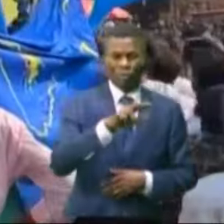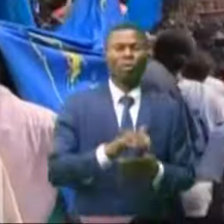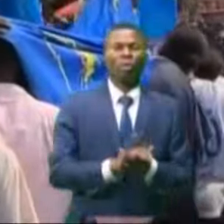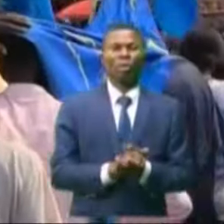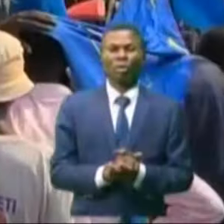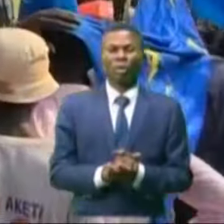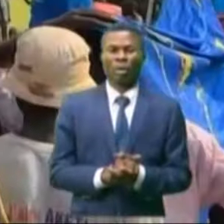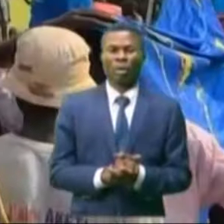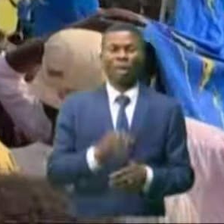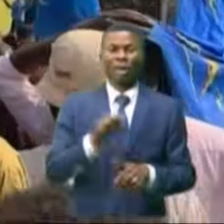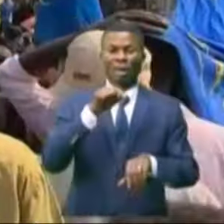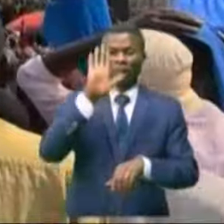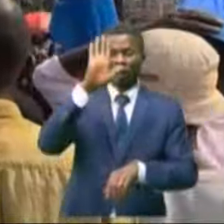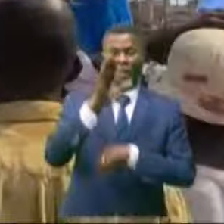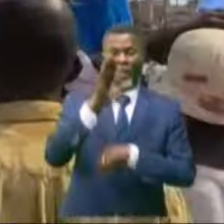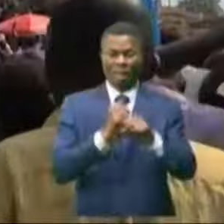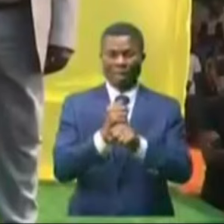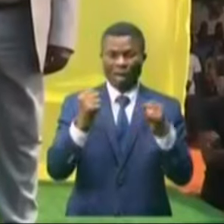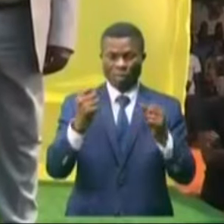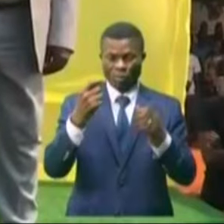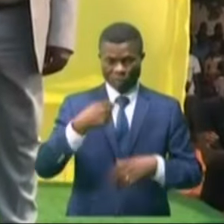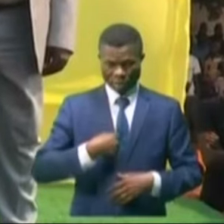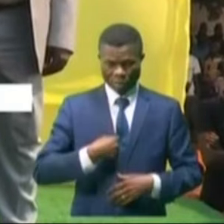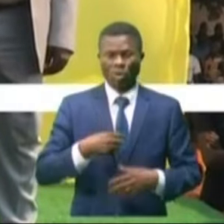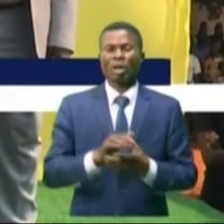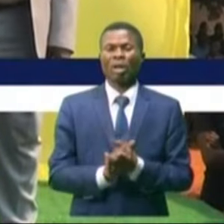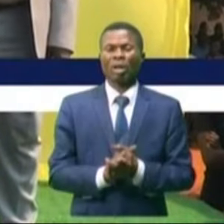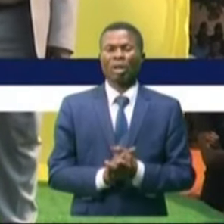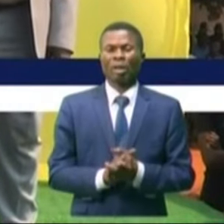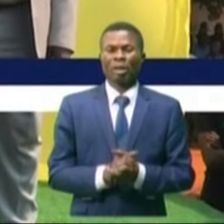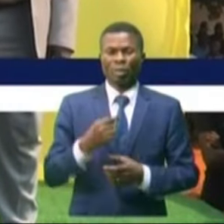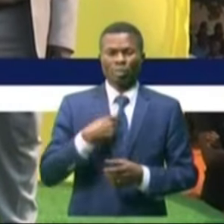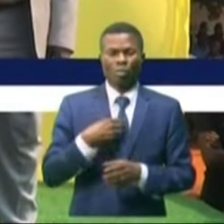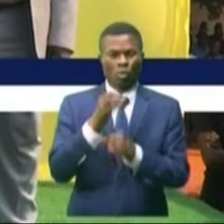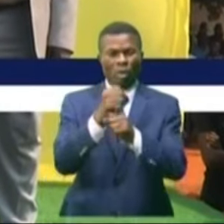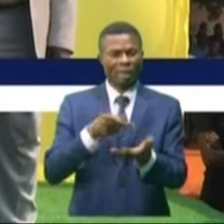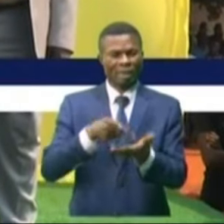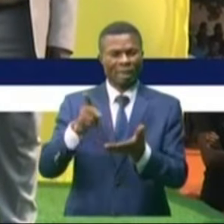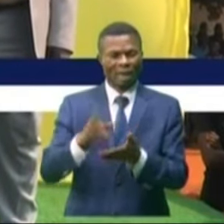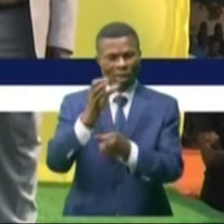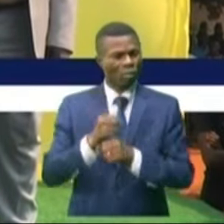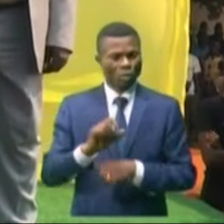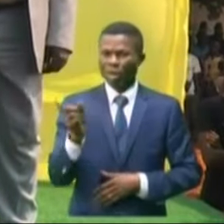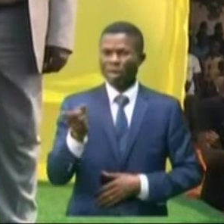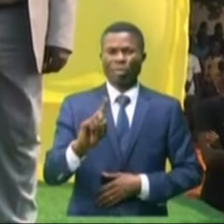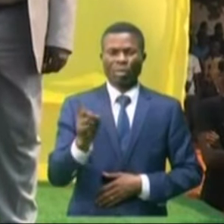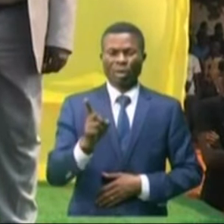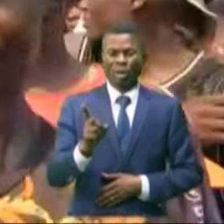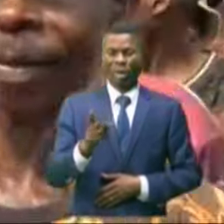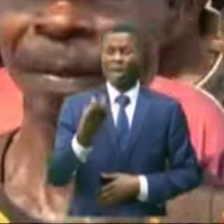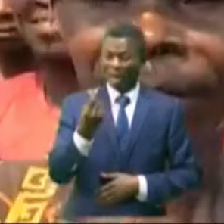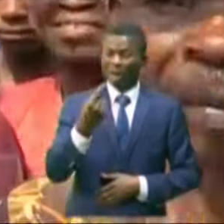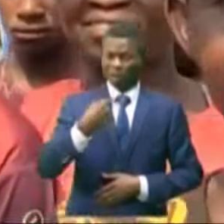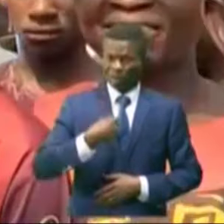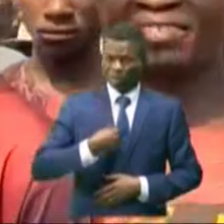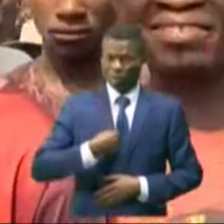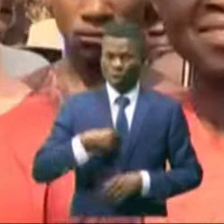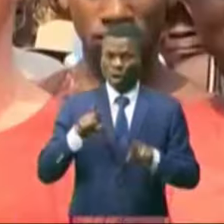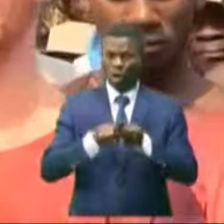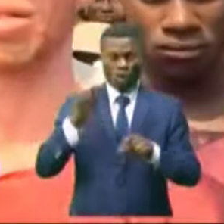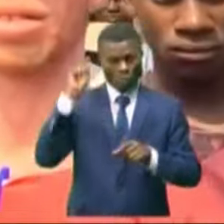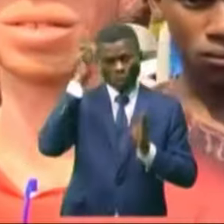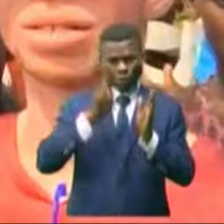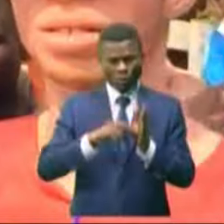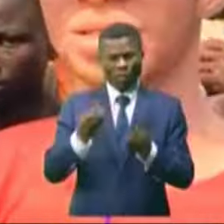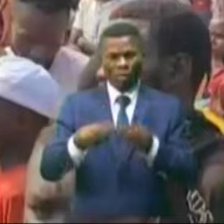Durant mandat Nangaï, je vous annonce que je ne toucherai pas à mon salaire de gouverneur tant qu'il n'y